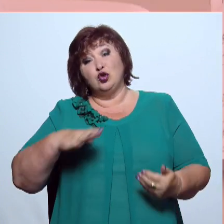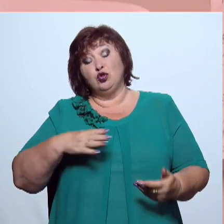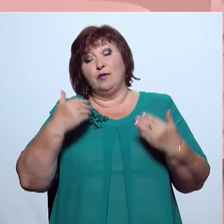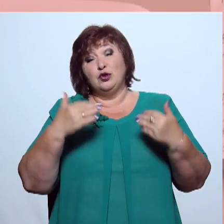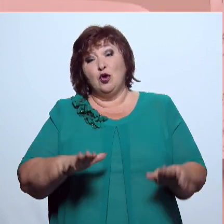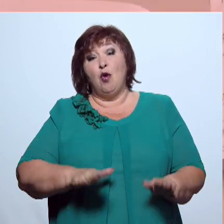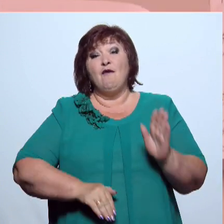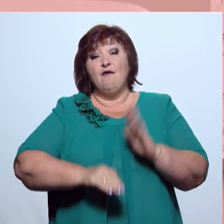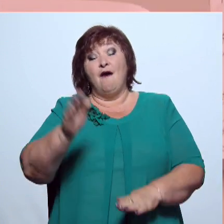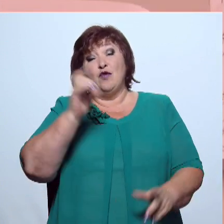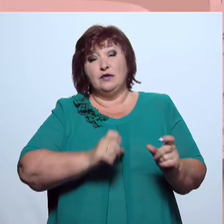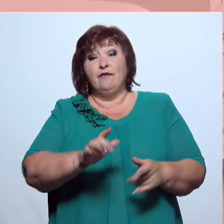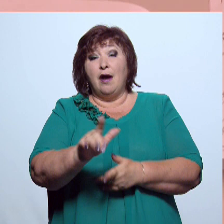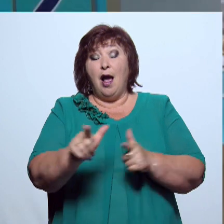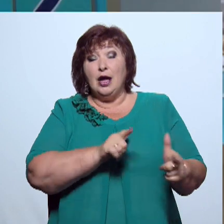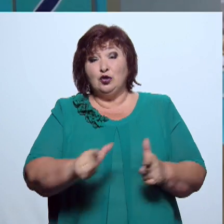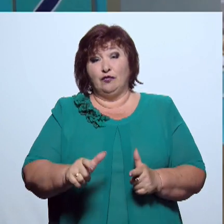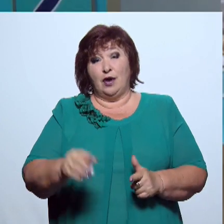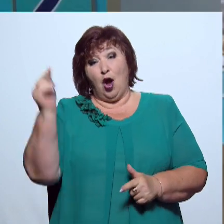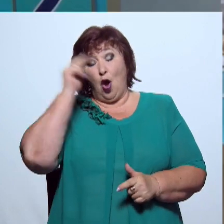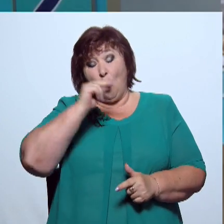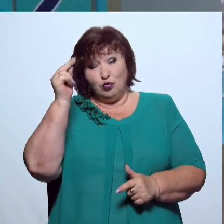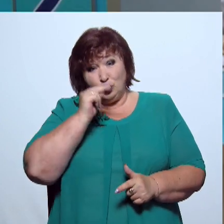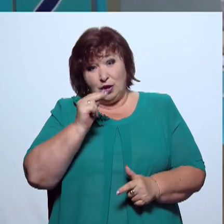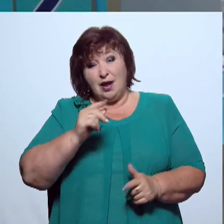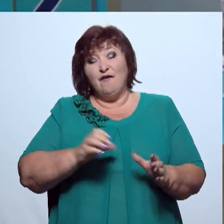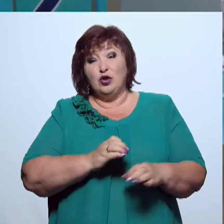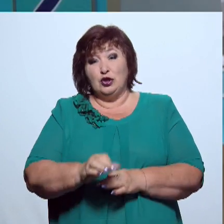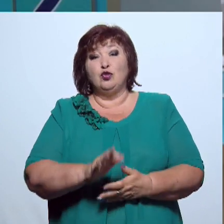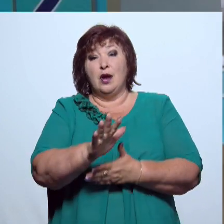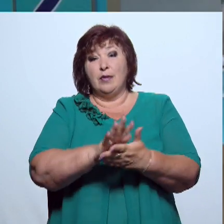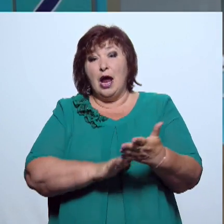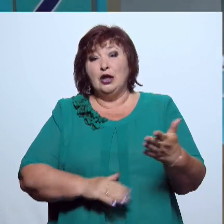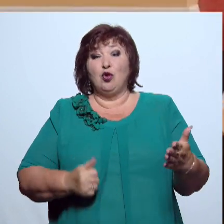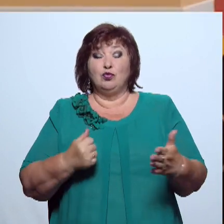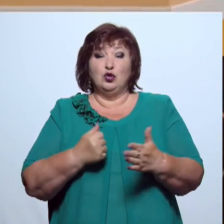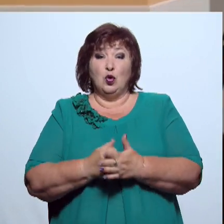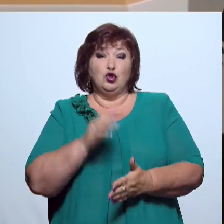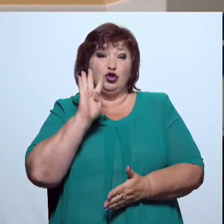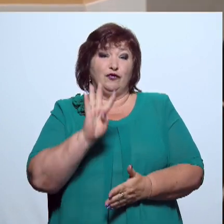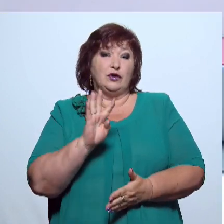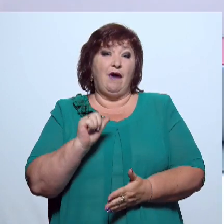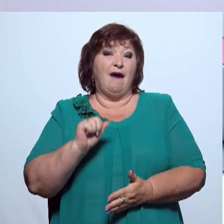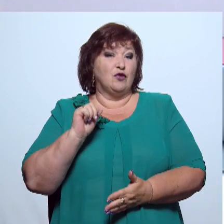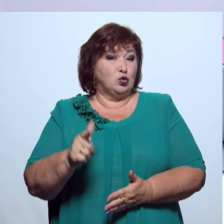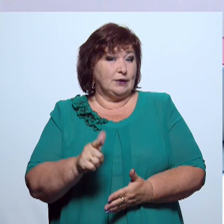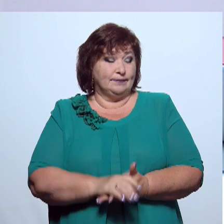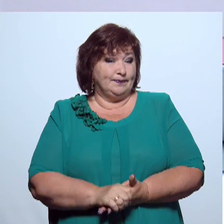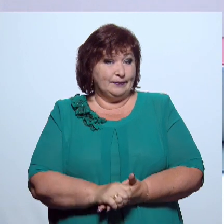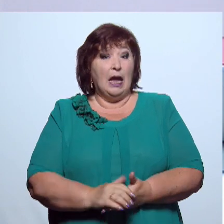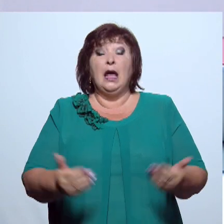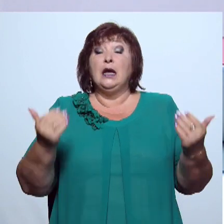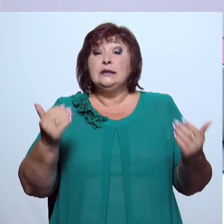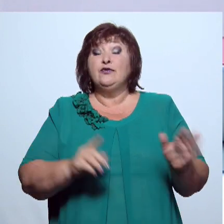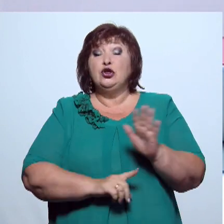вузов, готовых продолжить обучение в ординатуре. Прием на целевой набор продлится до 4 августа. И